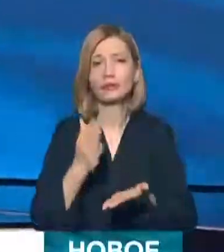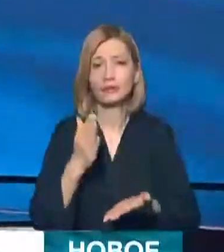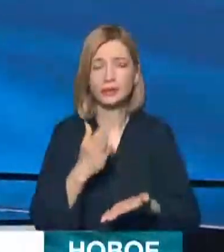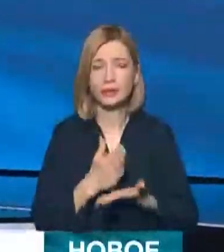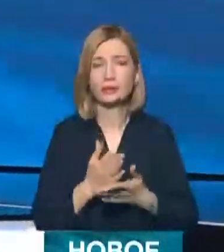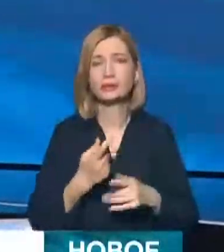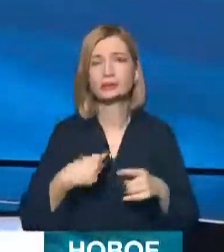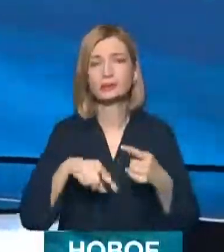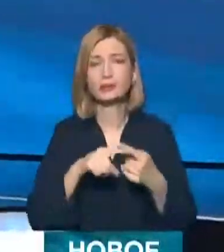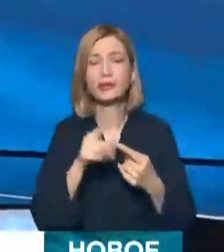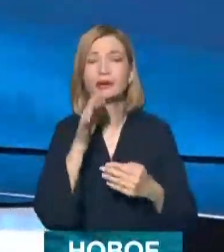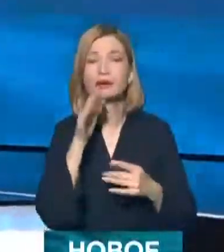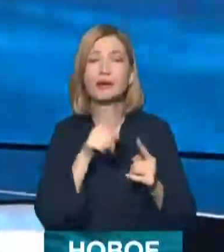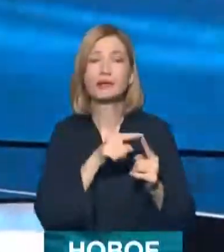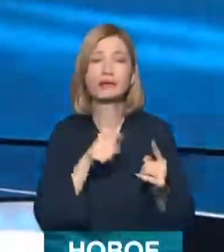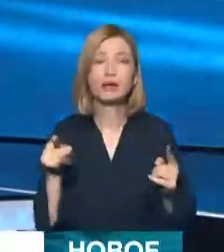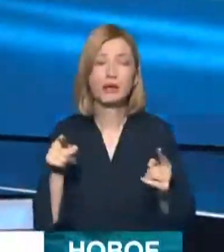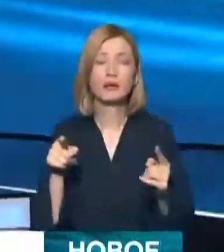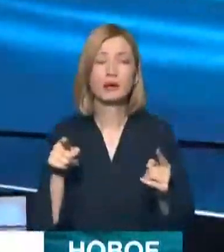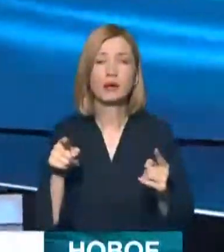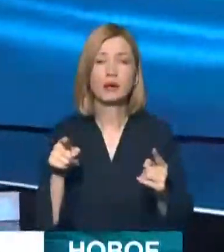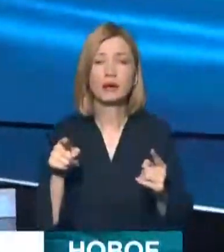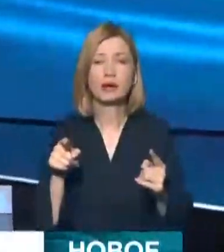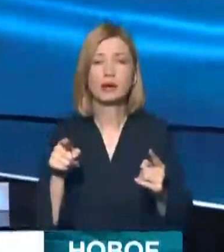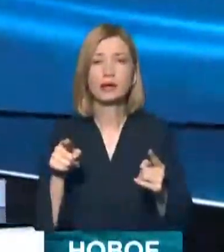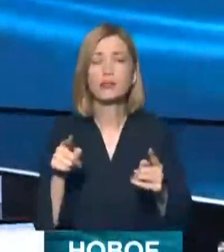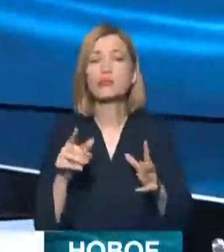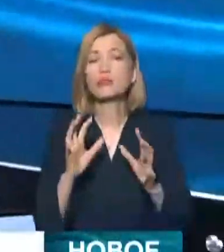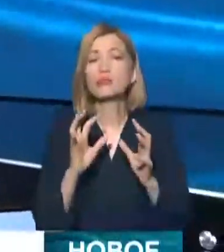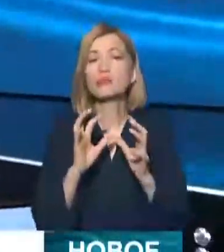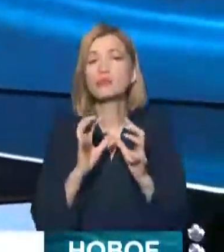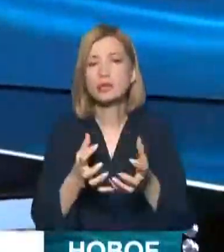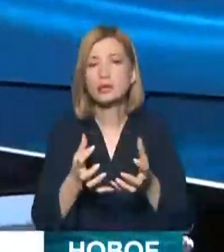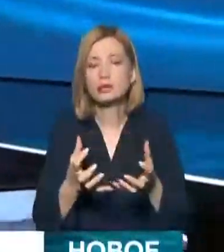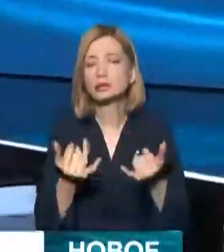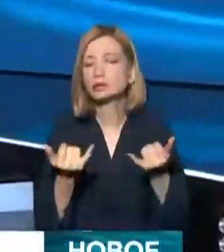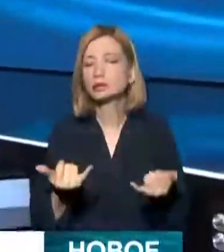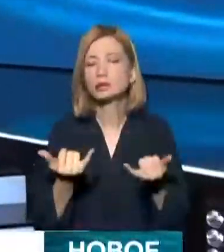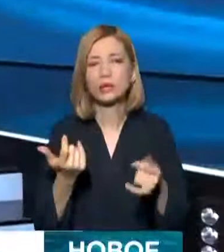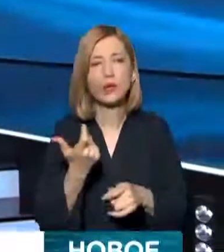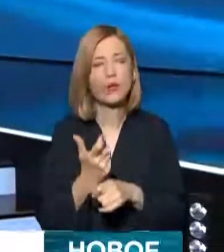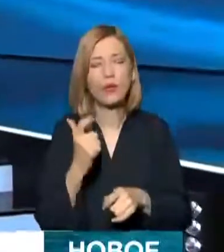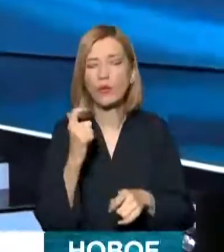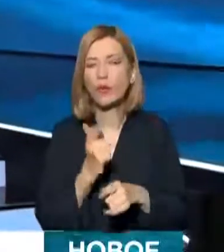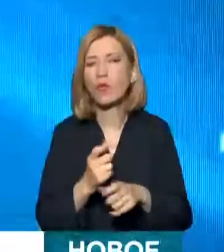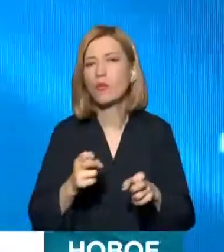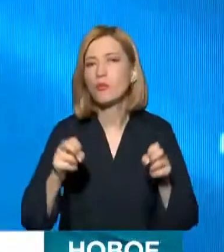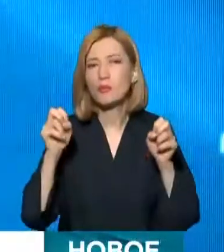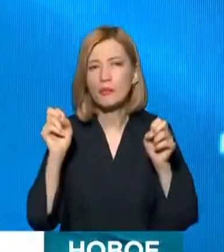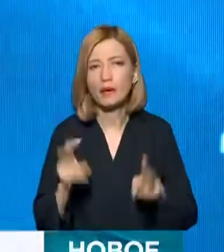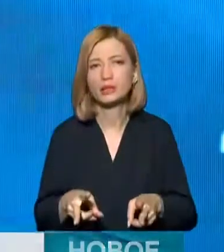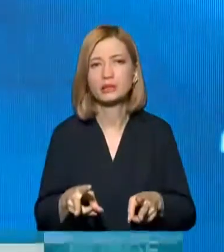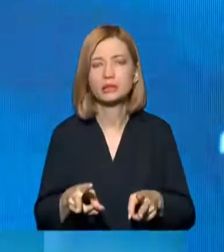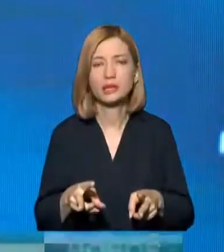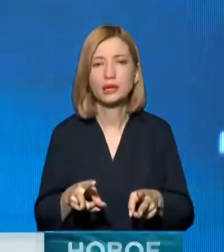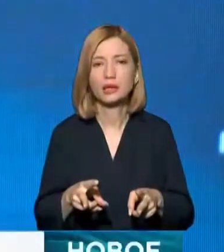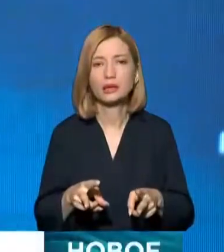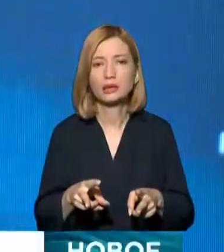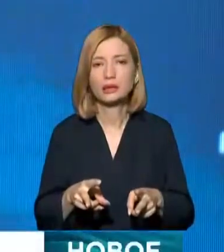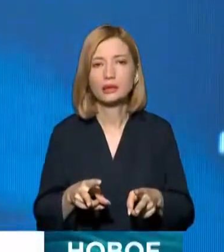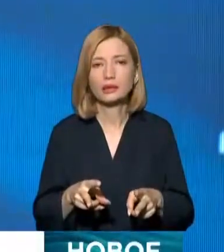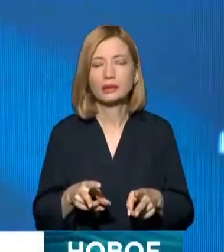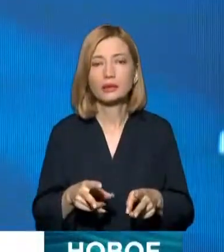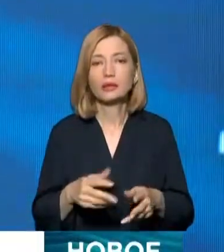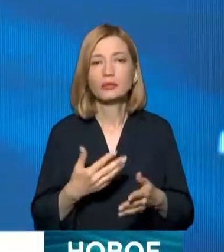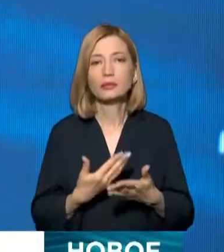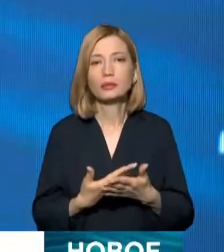со времен, наверное, Карибского кризиса впервые мир стоит на пороге чего-то масштабного. В этом плане